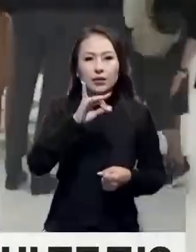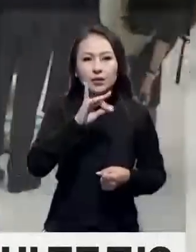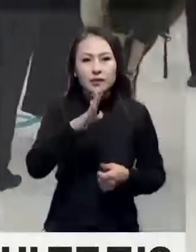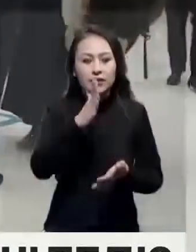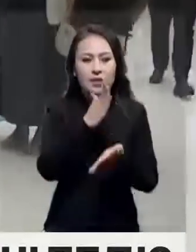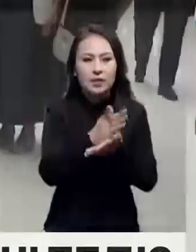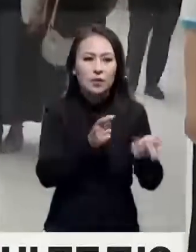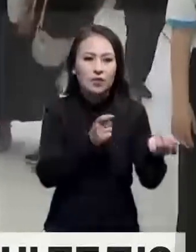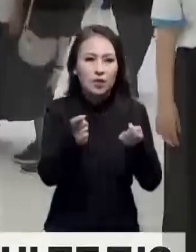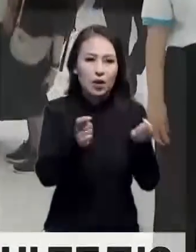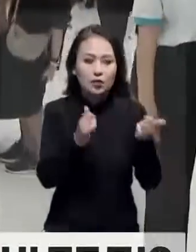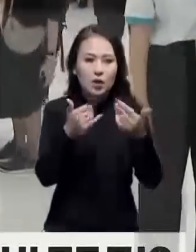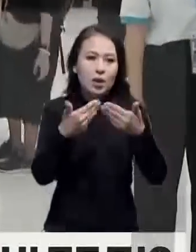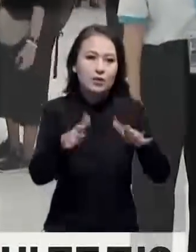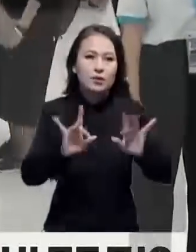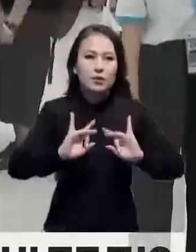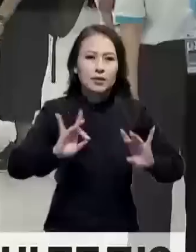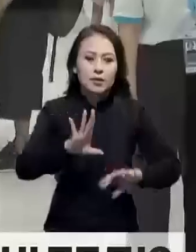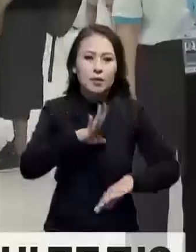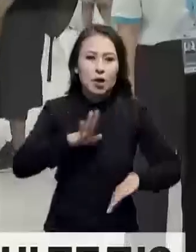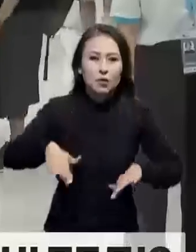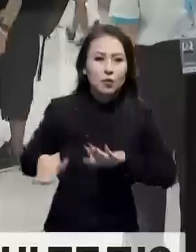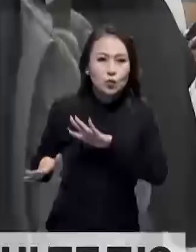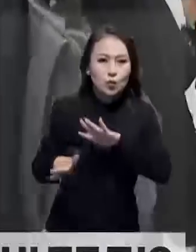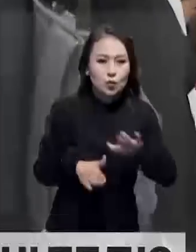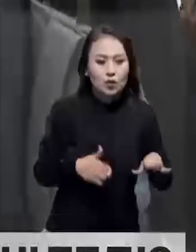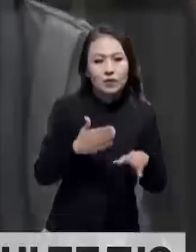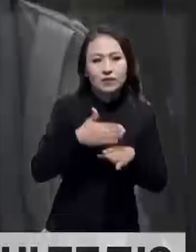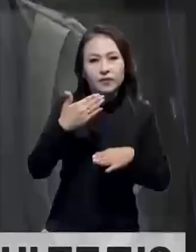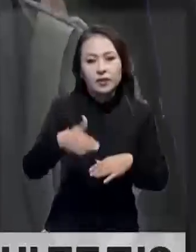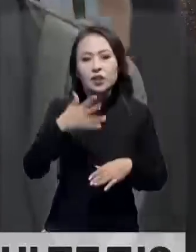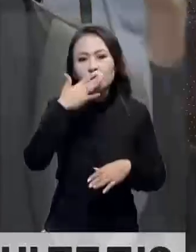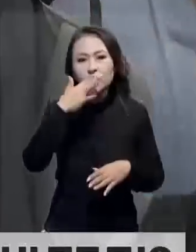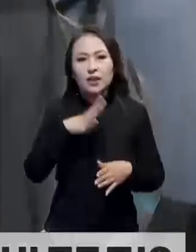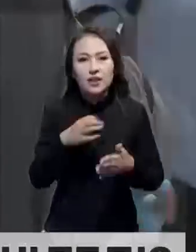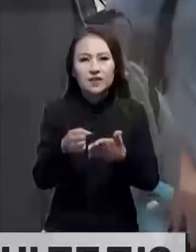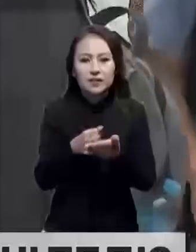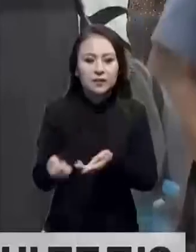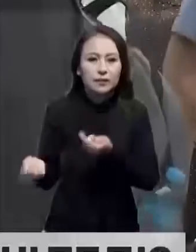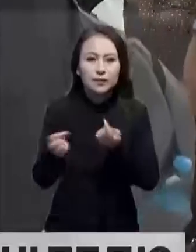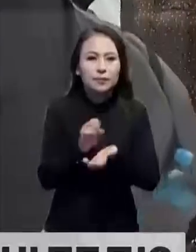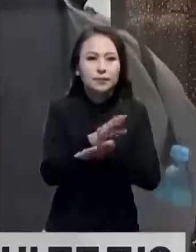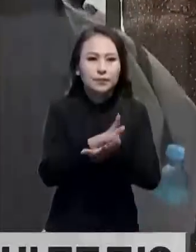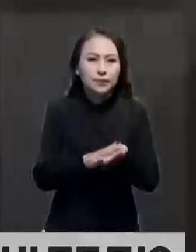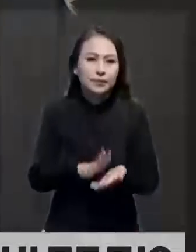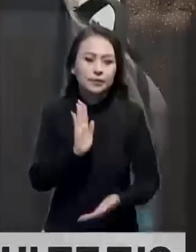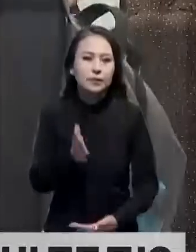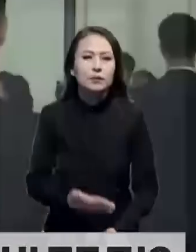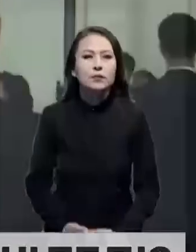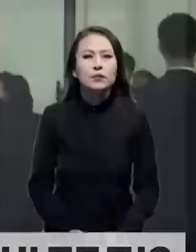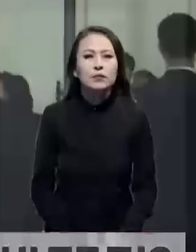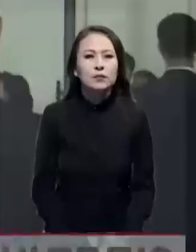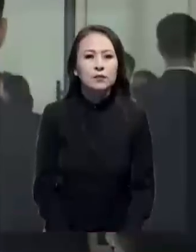Мұны Қасым-Жомарт Тоқаев ашық айтты. Кейін шетелден кең көлемді инвестиция тартуды жалғастырамыз деді. Біз